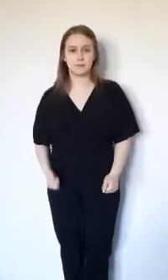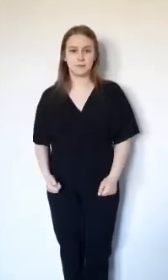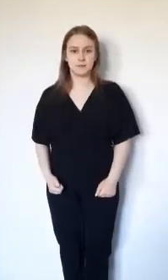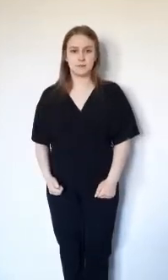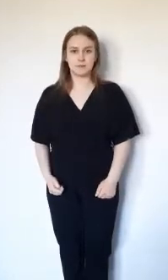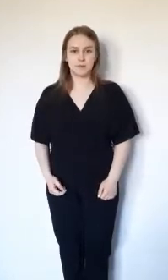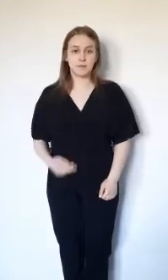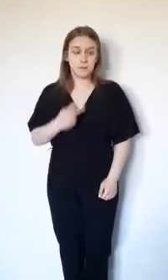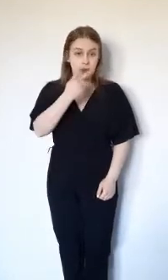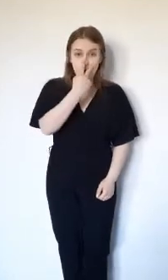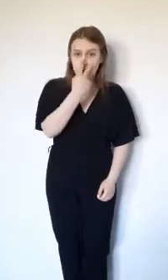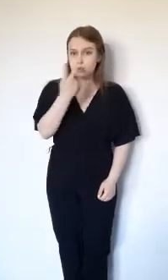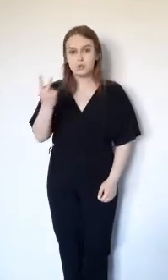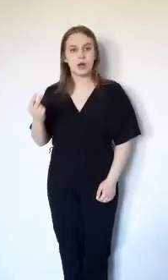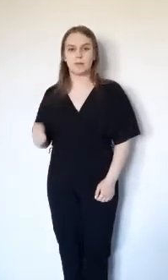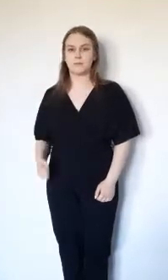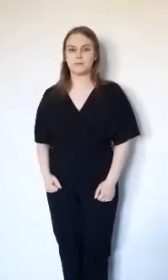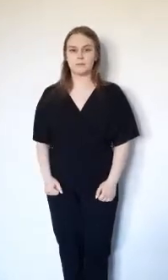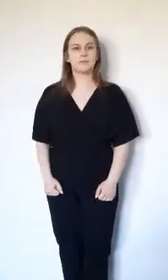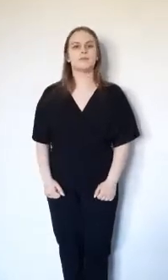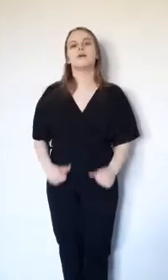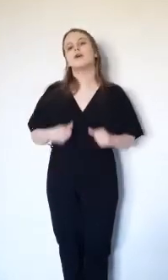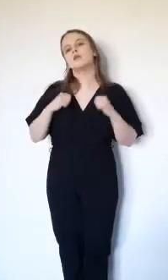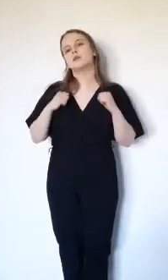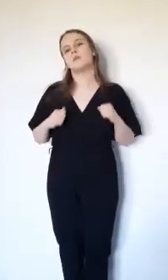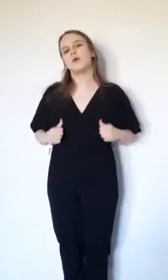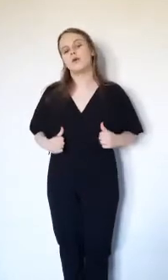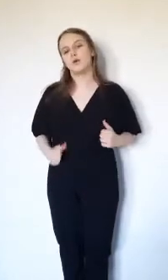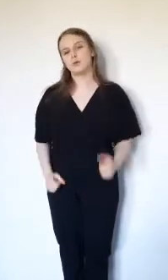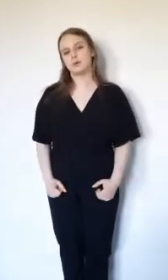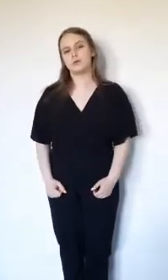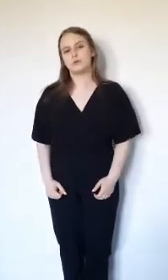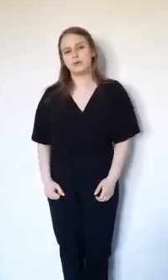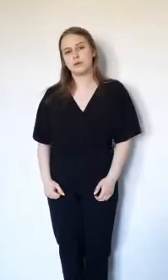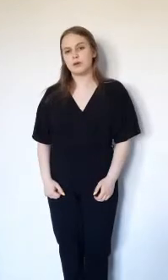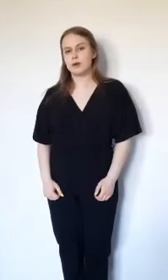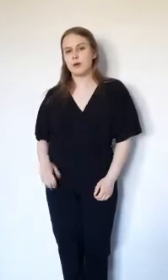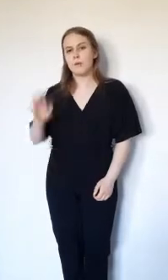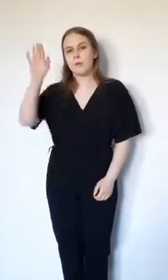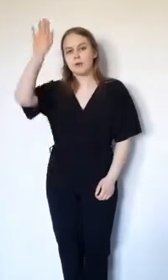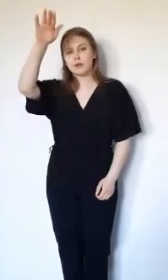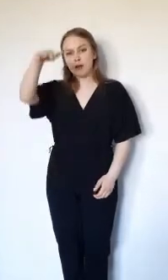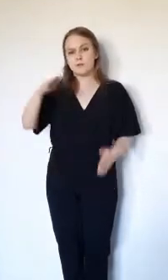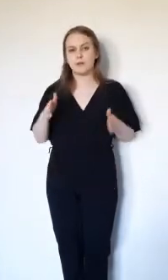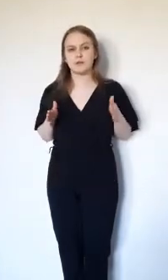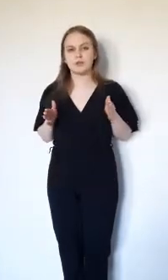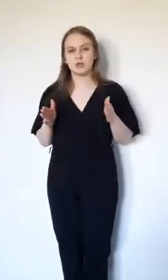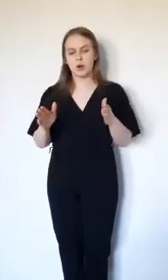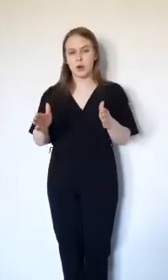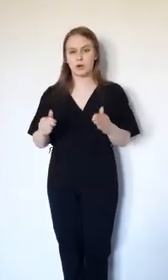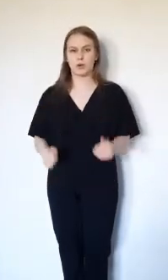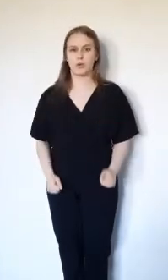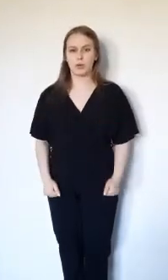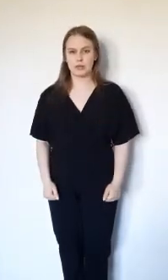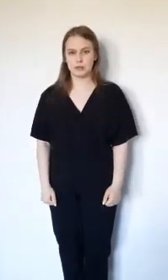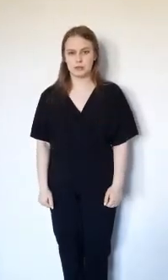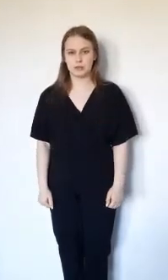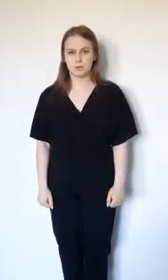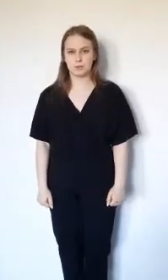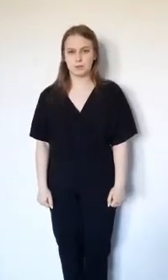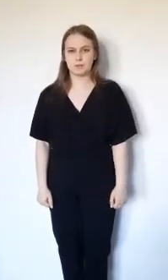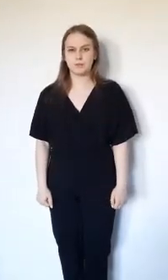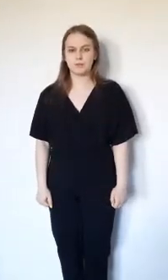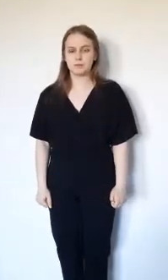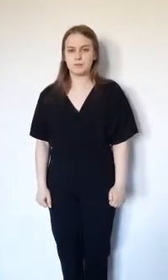wiem. Poszukam spokoju po tamtej stronie